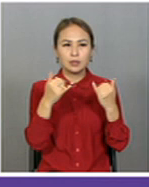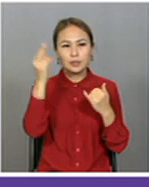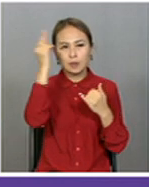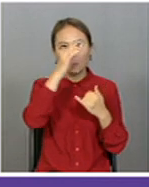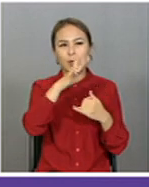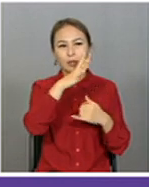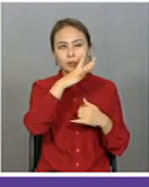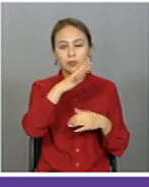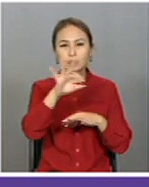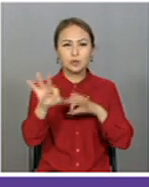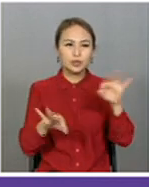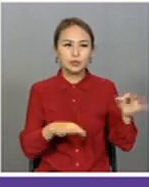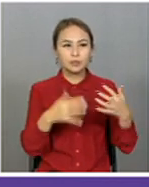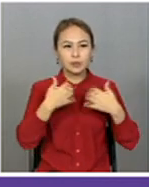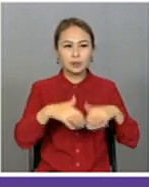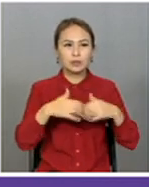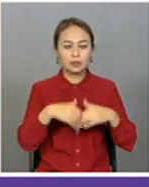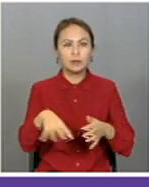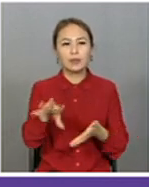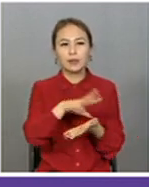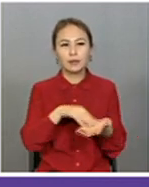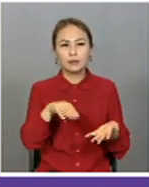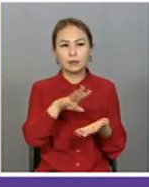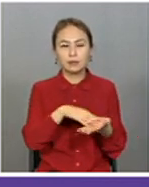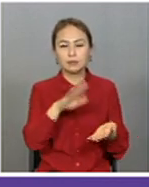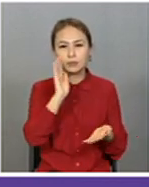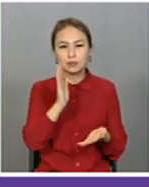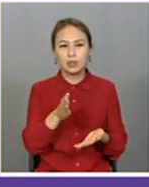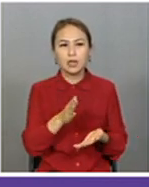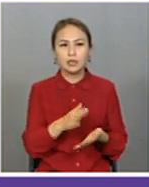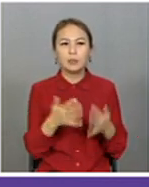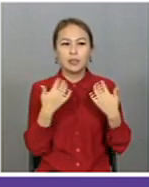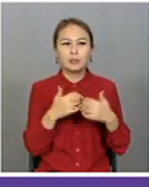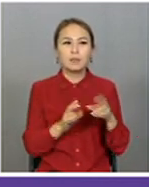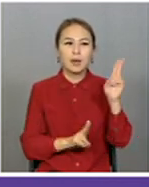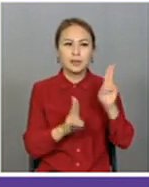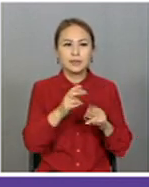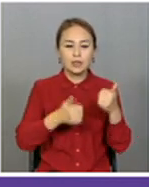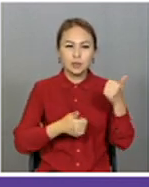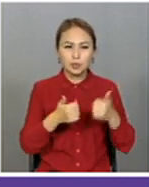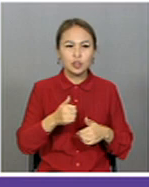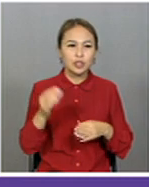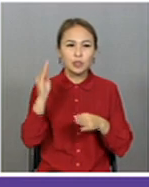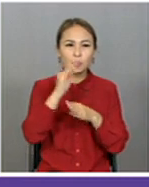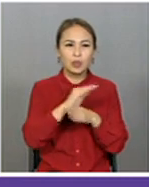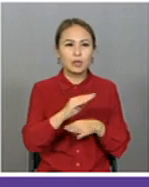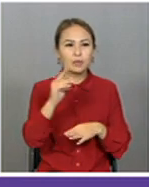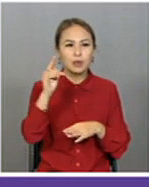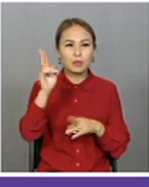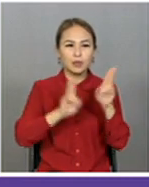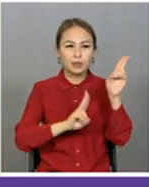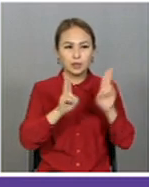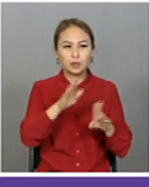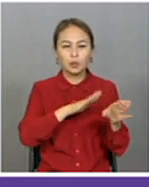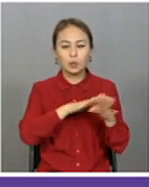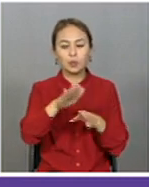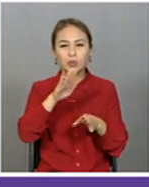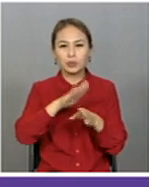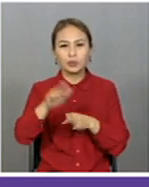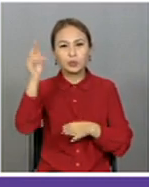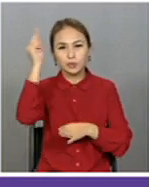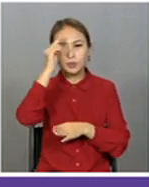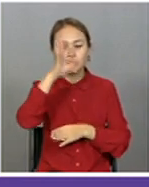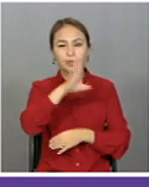сабақта уақыттың өлшем бірліктерін қайталадыңдар. Шамалардың мәнін салыстыруды және олармен амалдар